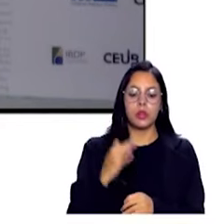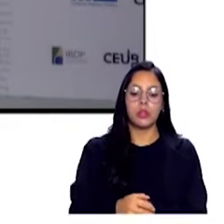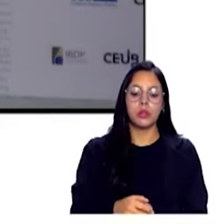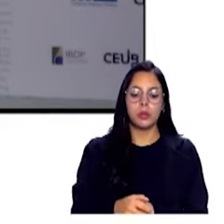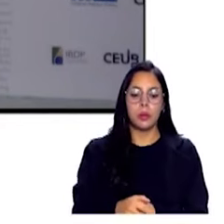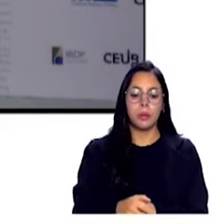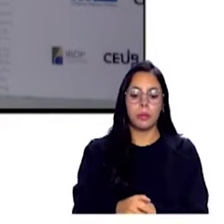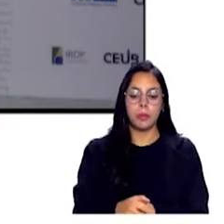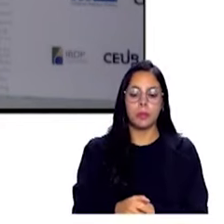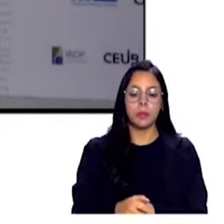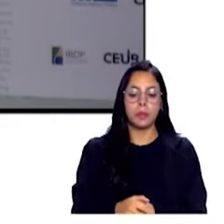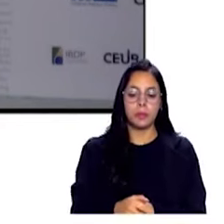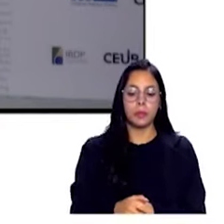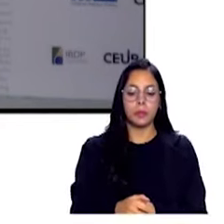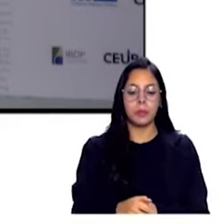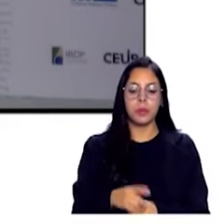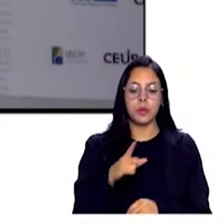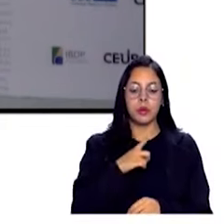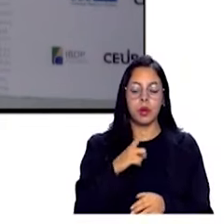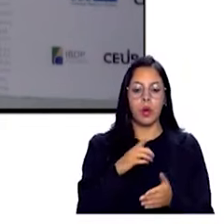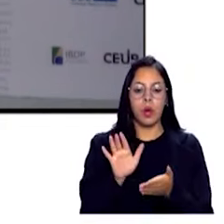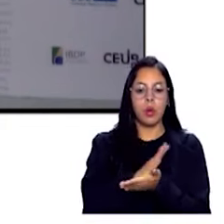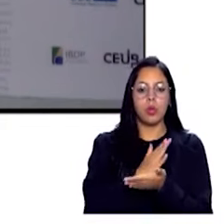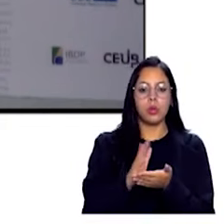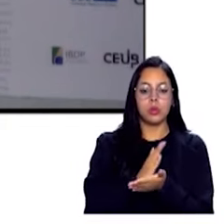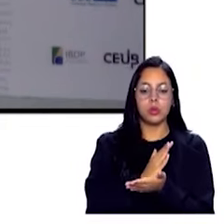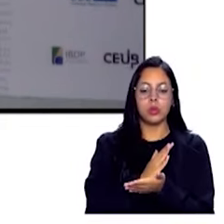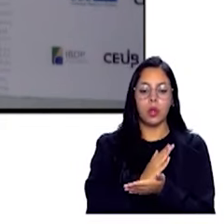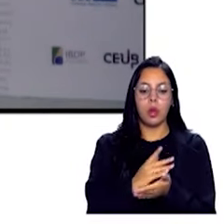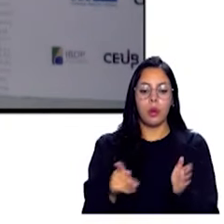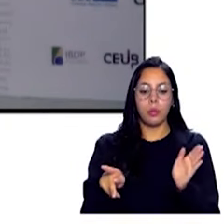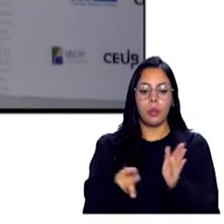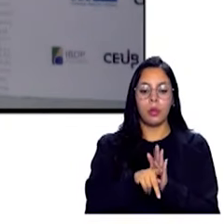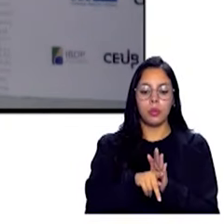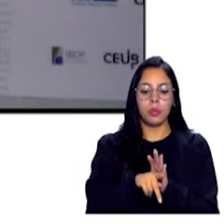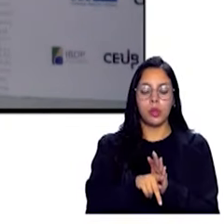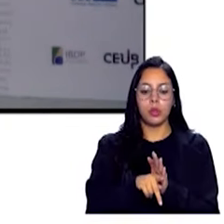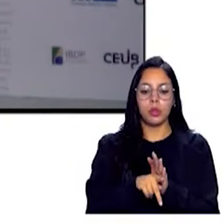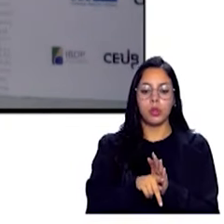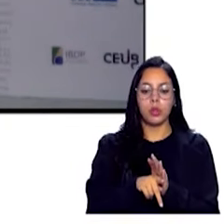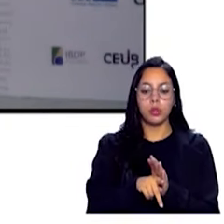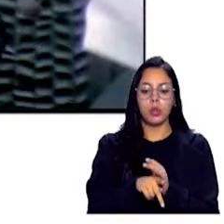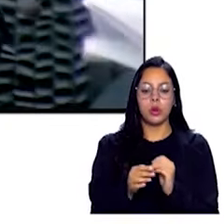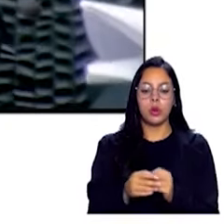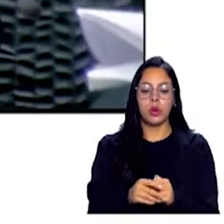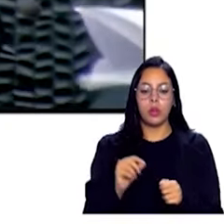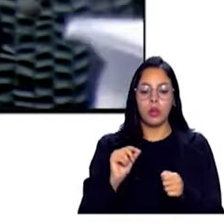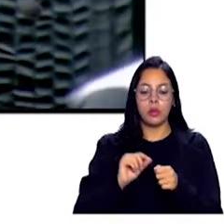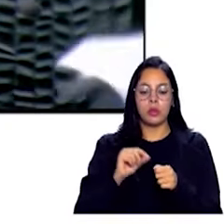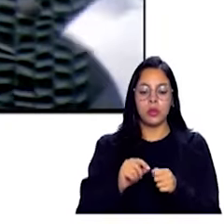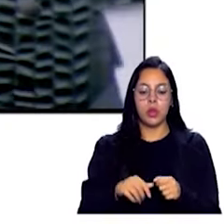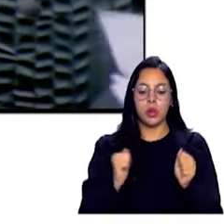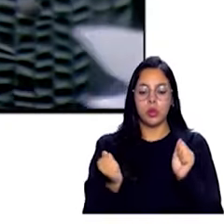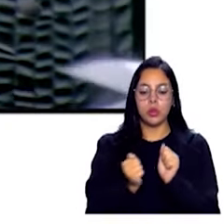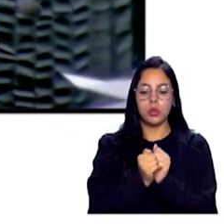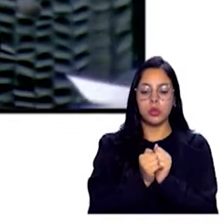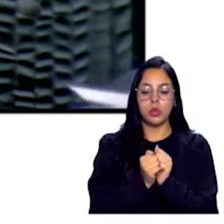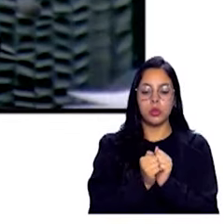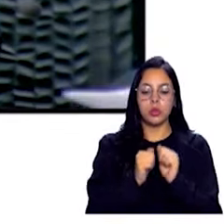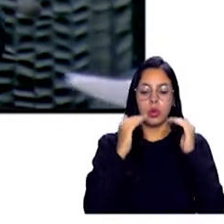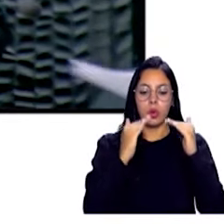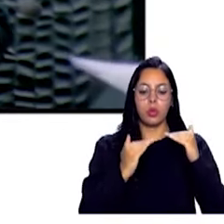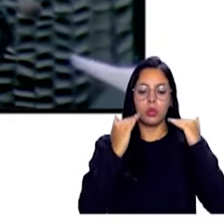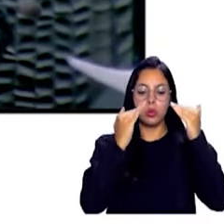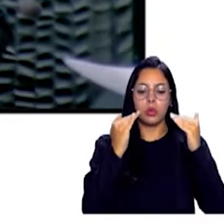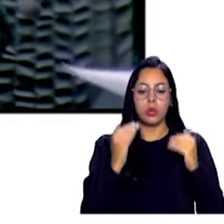qui ont un barreau spécialisé aprs de leur juridiction suprême vous avez le modle français vous avez le